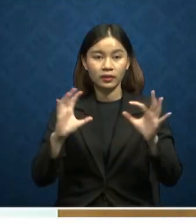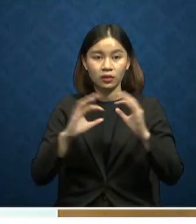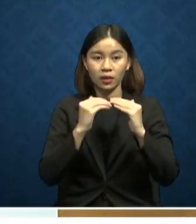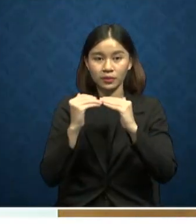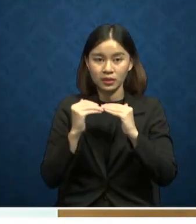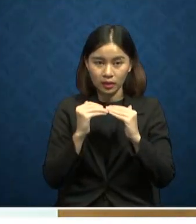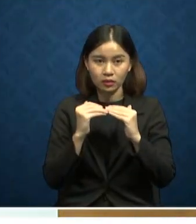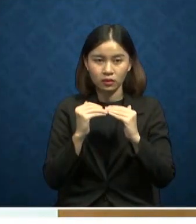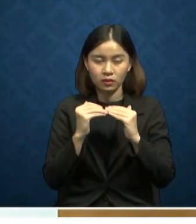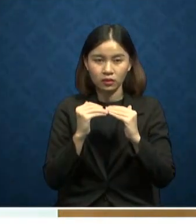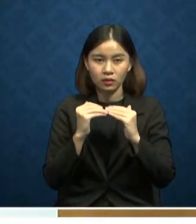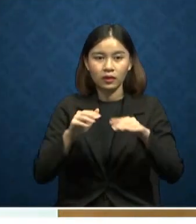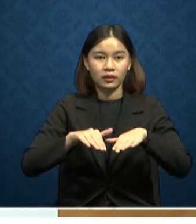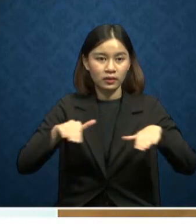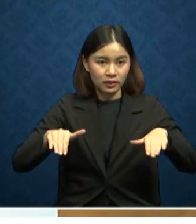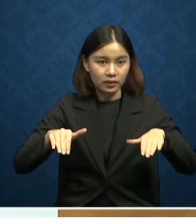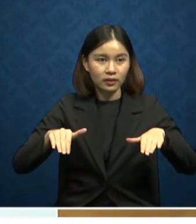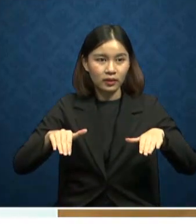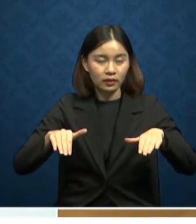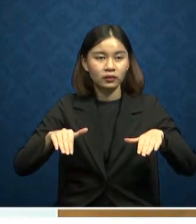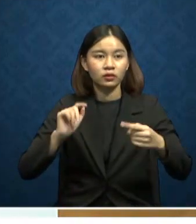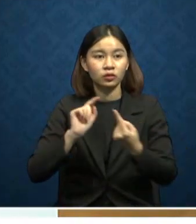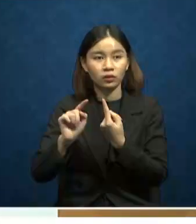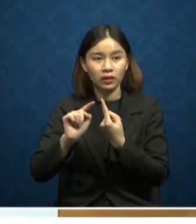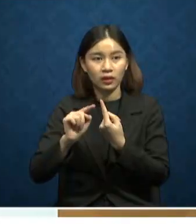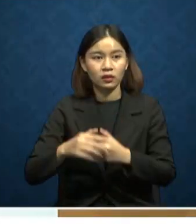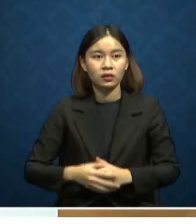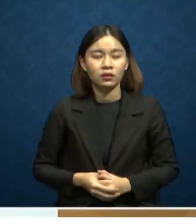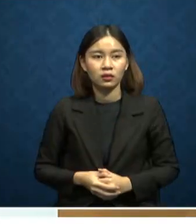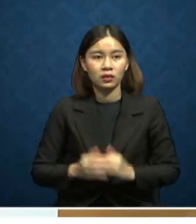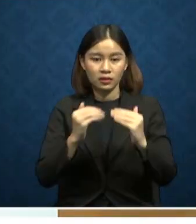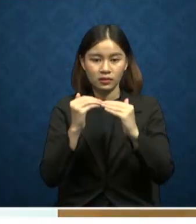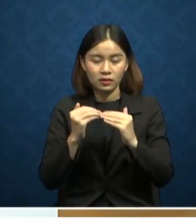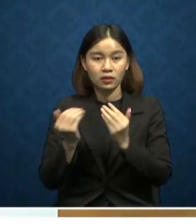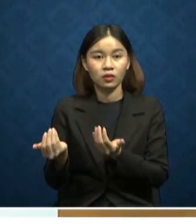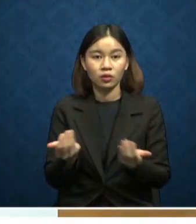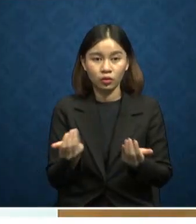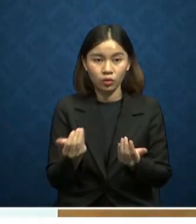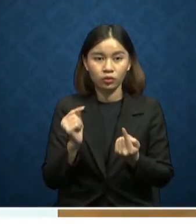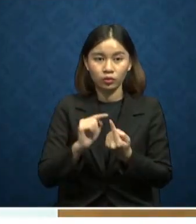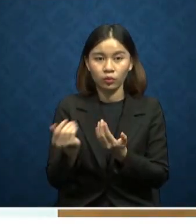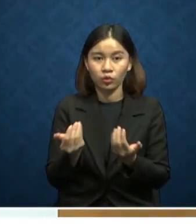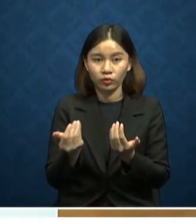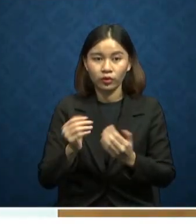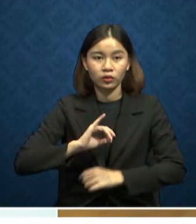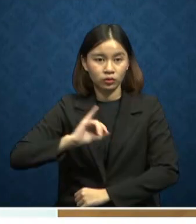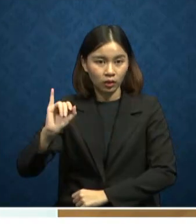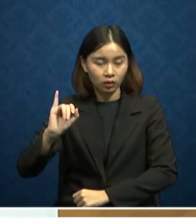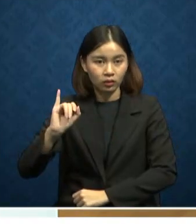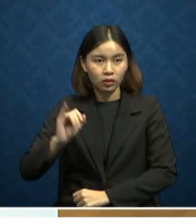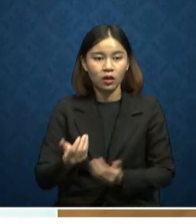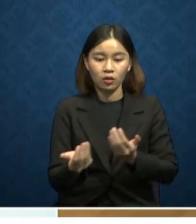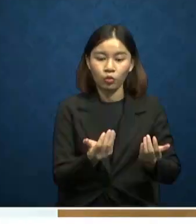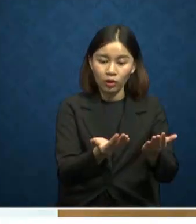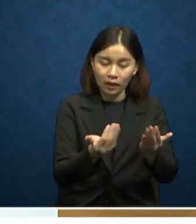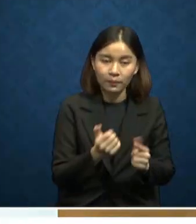สิทธิของเด็กก็จะไปว่าด้วยเอ่อสิทธิของบุตรที่เป็นบุตรโดยชอบธรรมกับบุตร